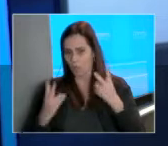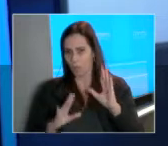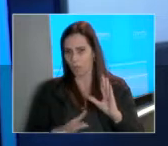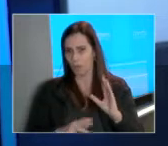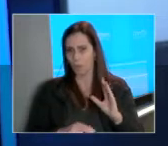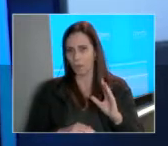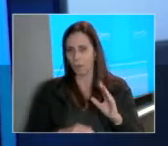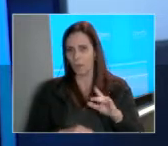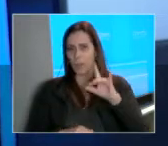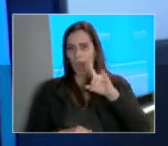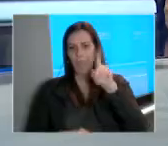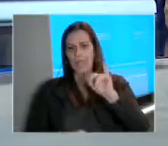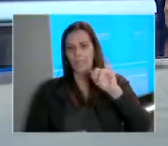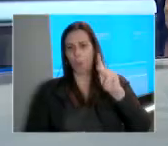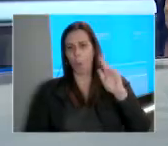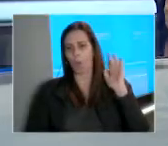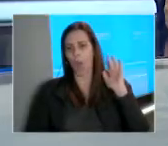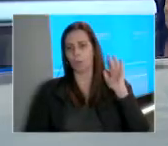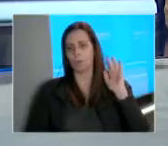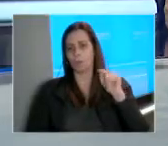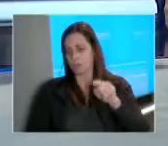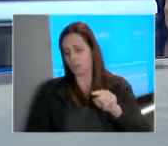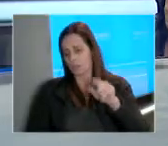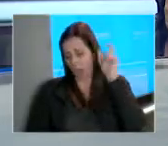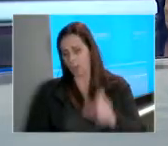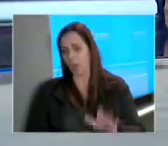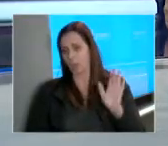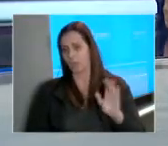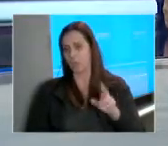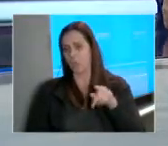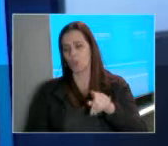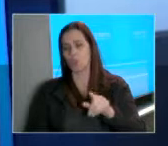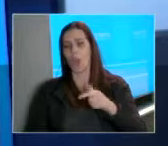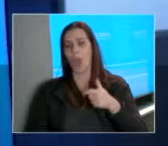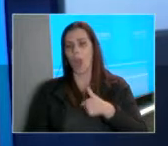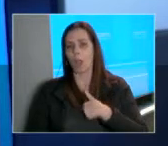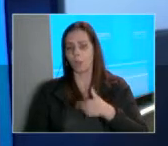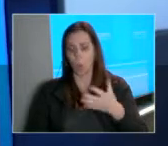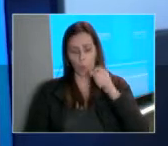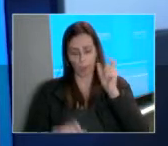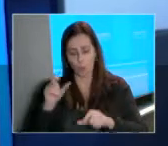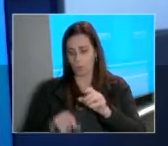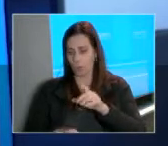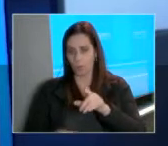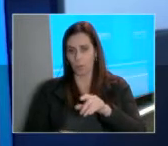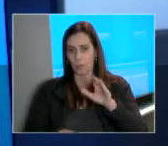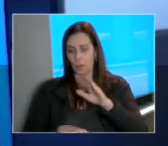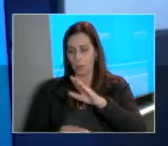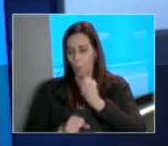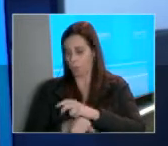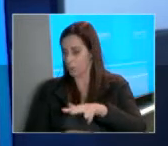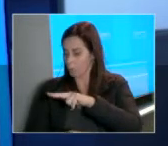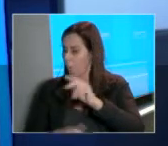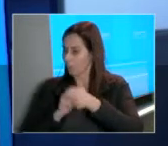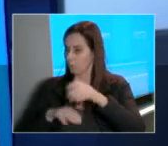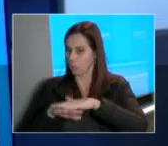לעניין? חזי קוגלר. חזי קוגלר. כן. זה המפתח לעניין. יש לו... אנחנו לוקחים אנשים, שמים אותם במנהל הציבורי,